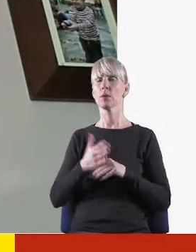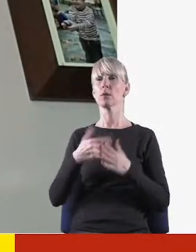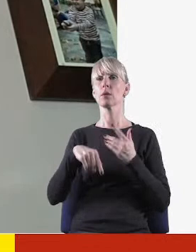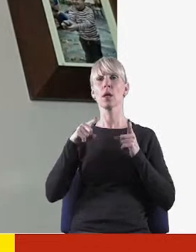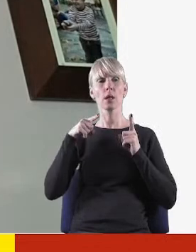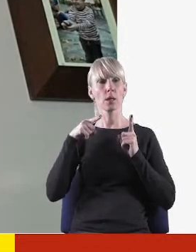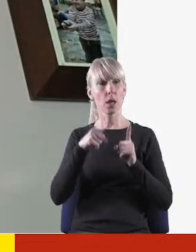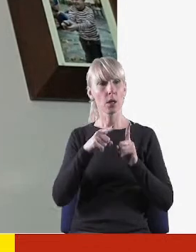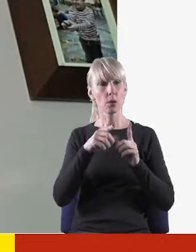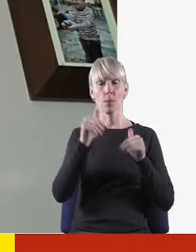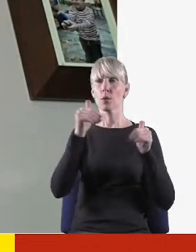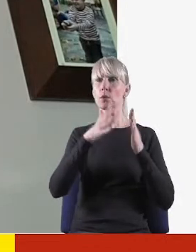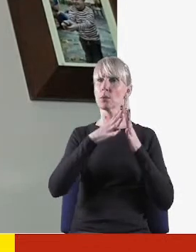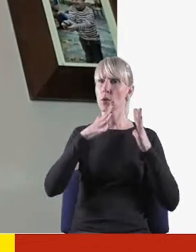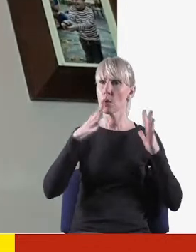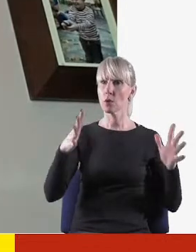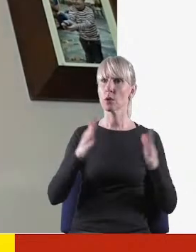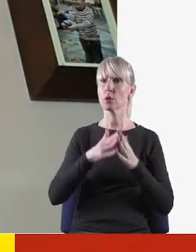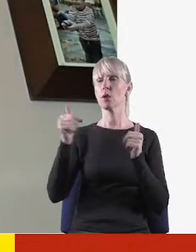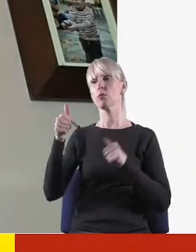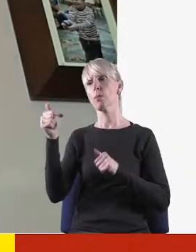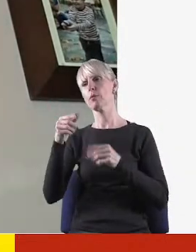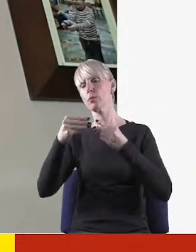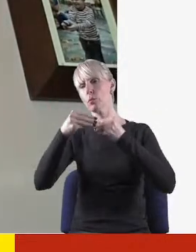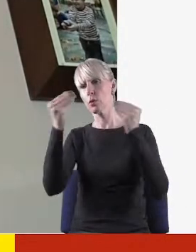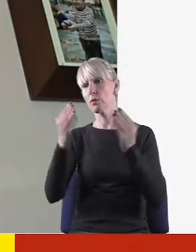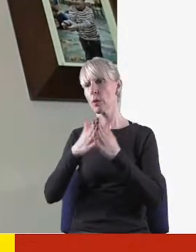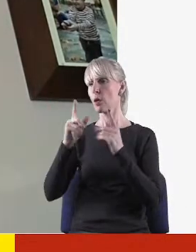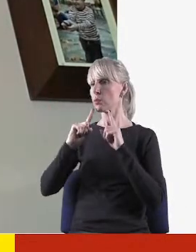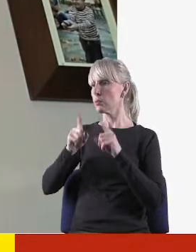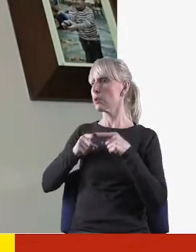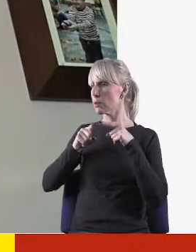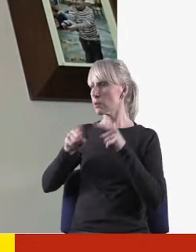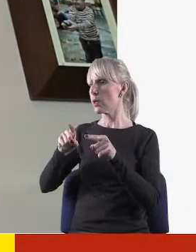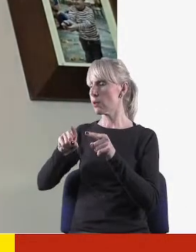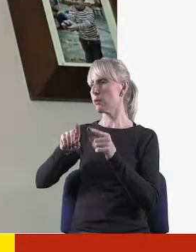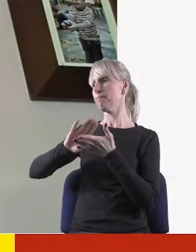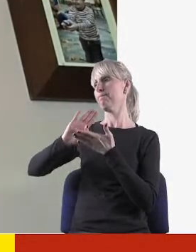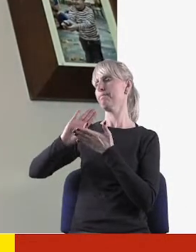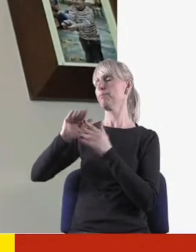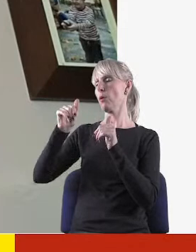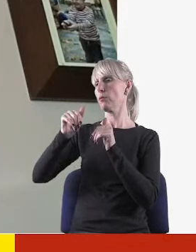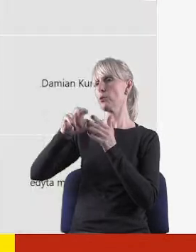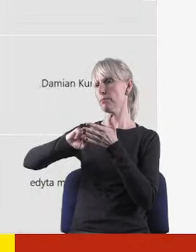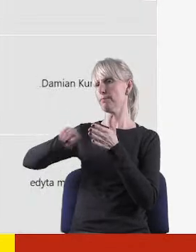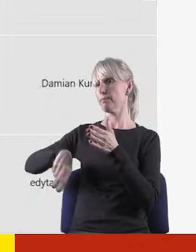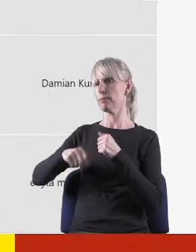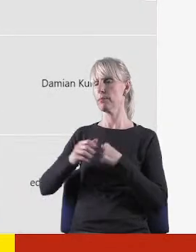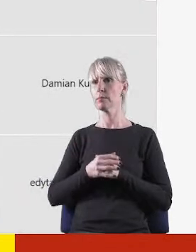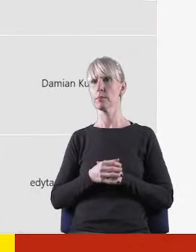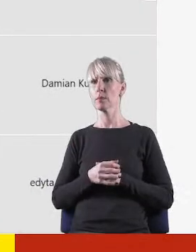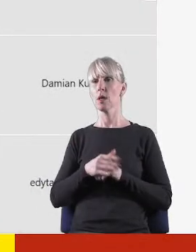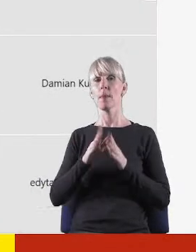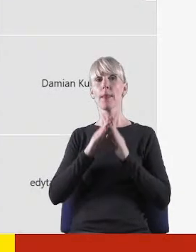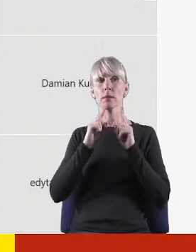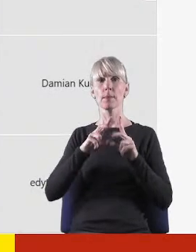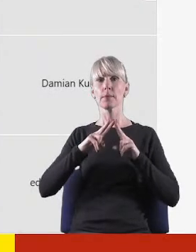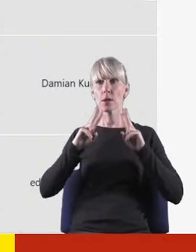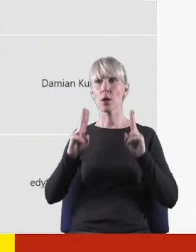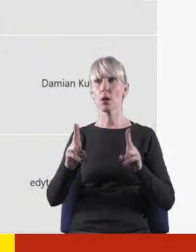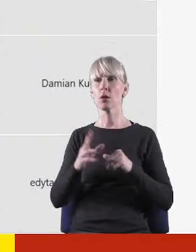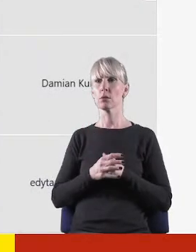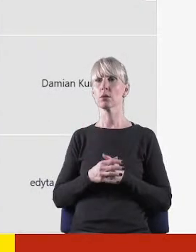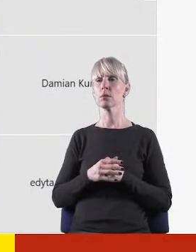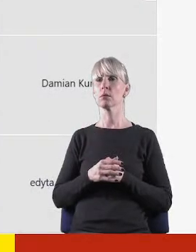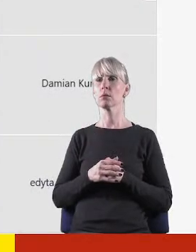można rozszerzać, które należy rozwijać, a z którymi może należy się pożegnać. Bardzo konkretnie, czyli nie